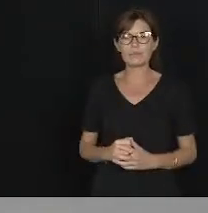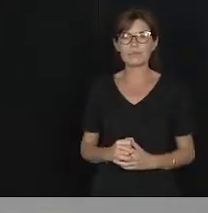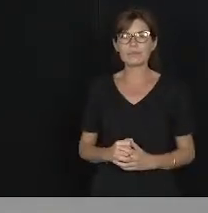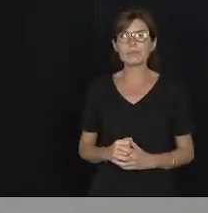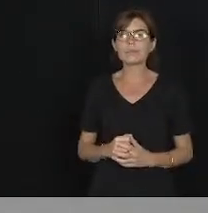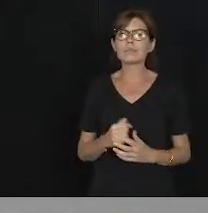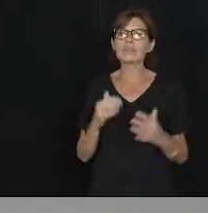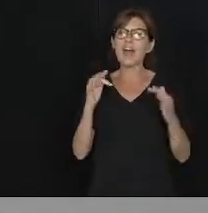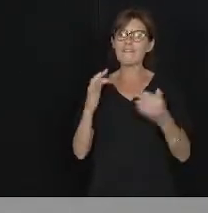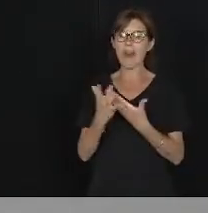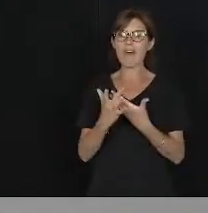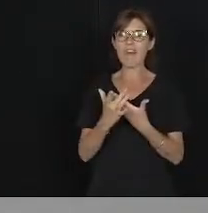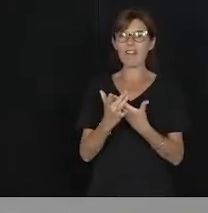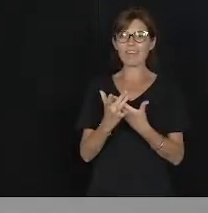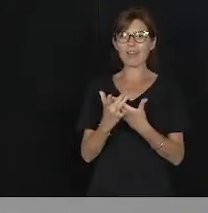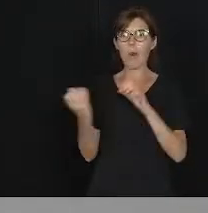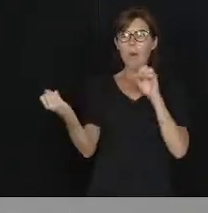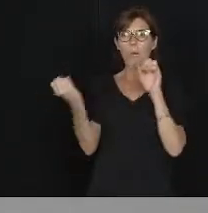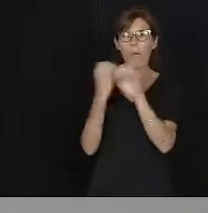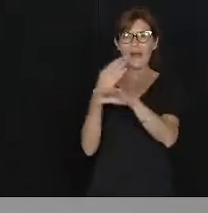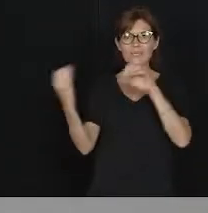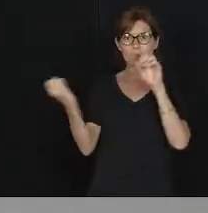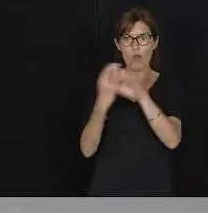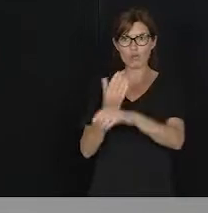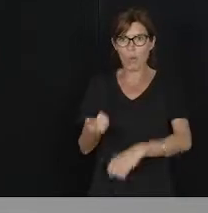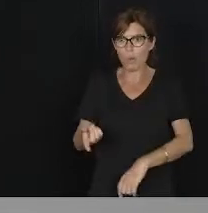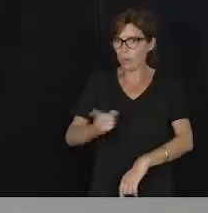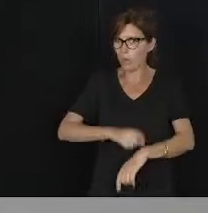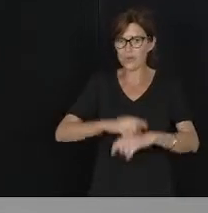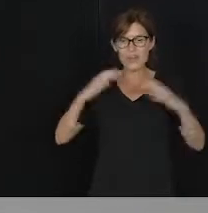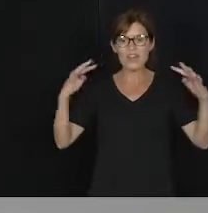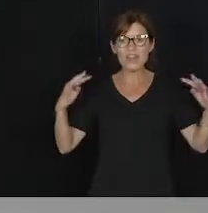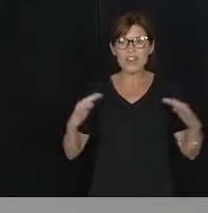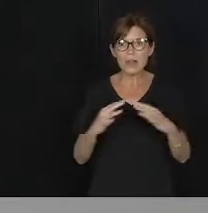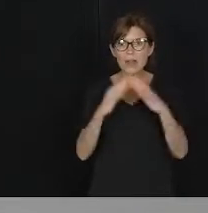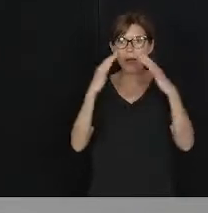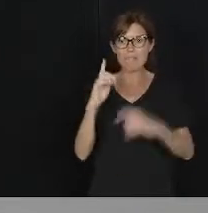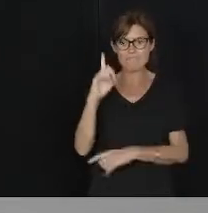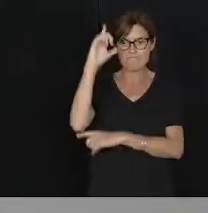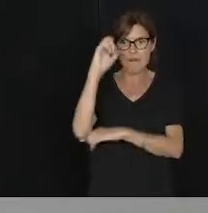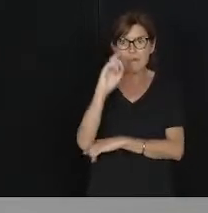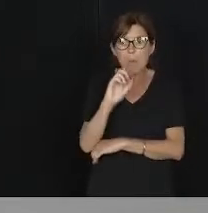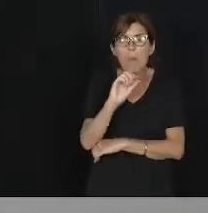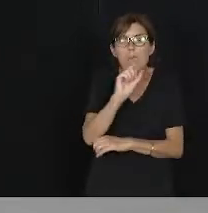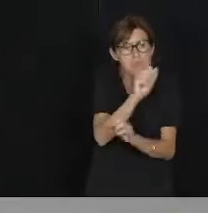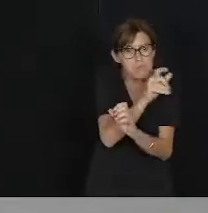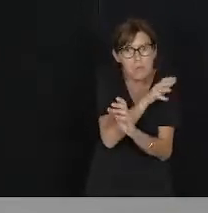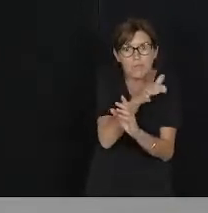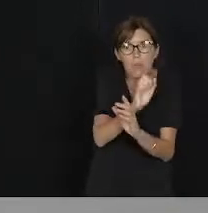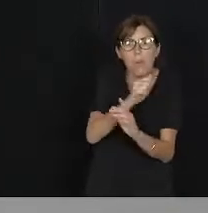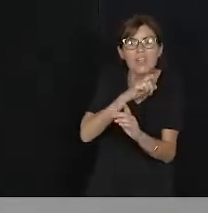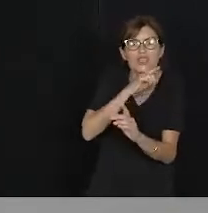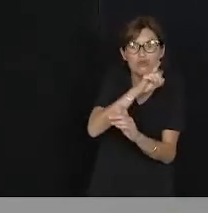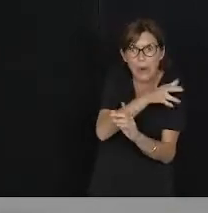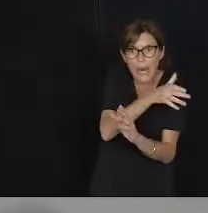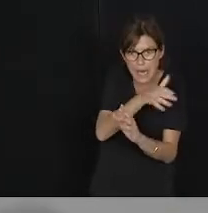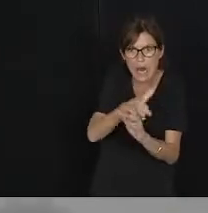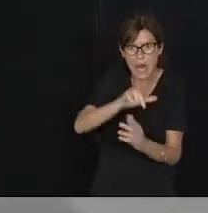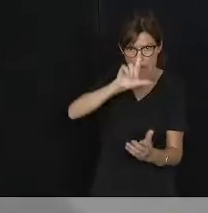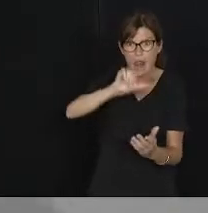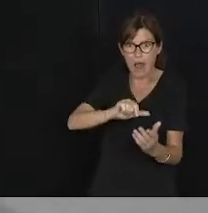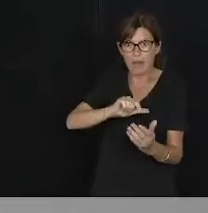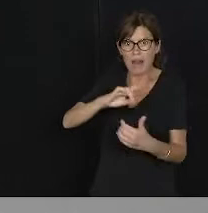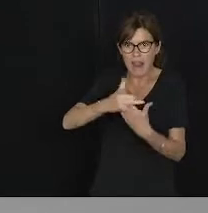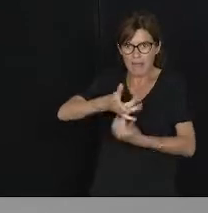sur la correspondance qui occupe, dès le début de la guerre, dès les premiers jours de la guerre, une place absolument prépondérante dans la vie des